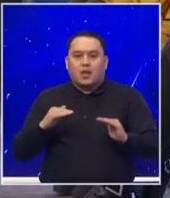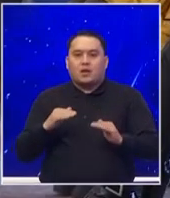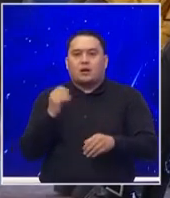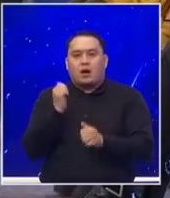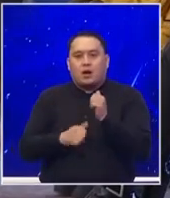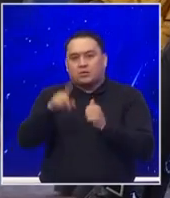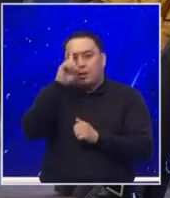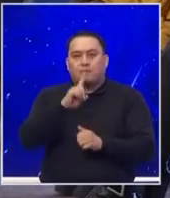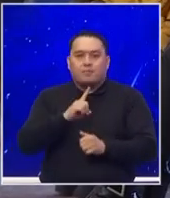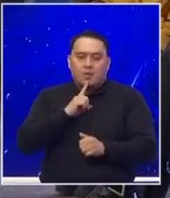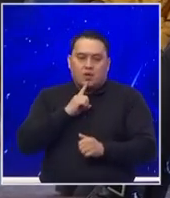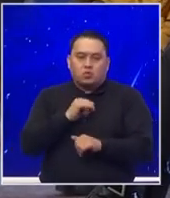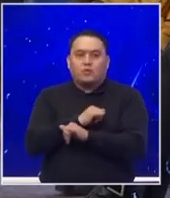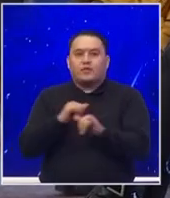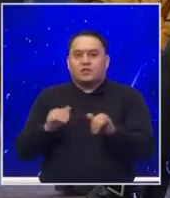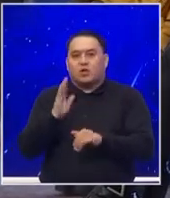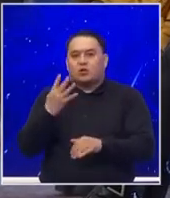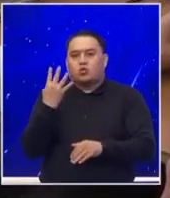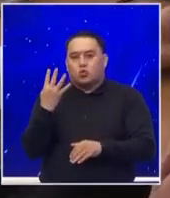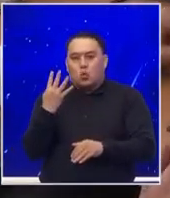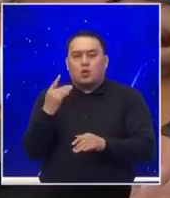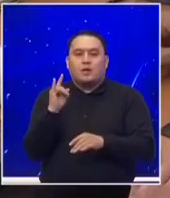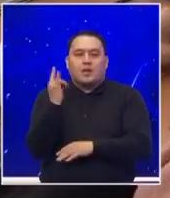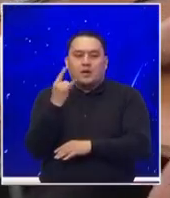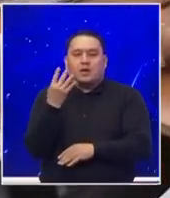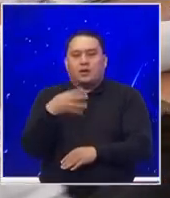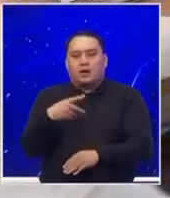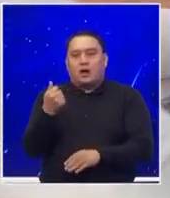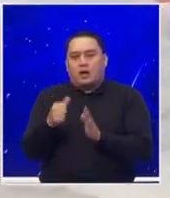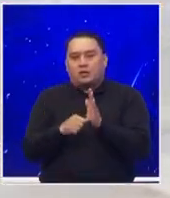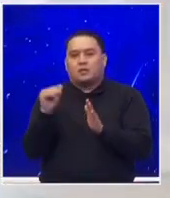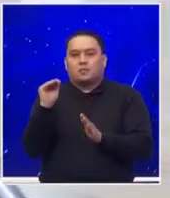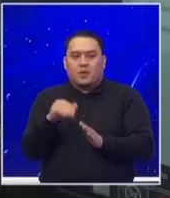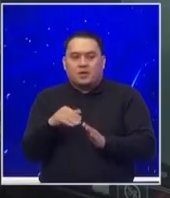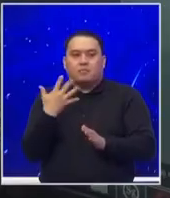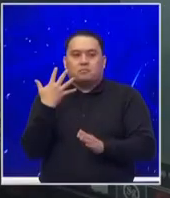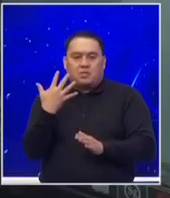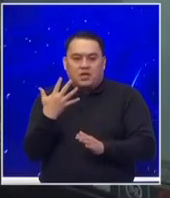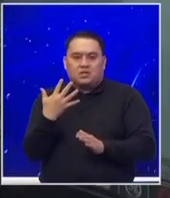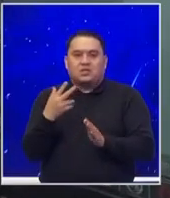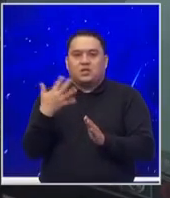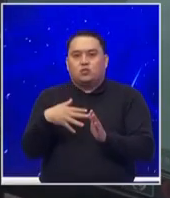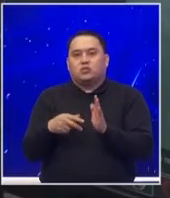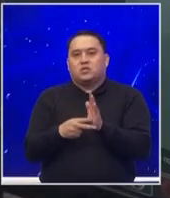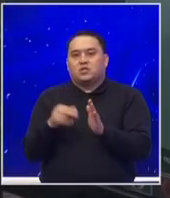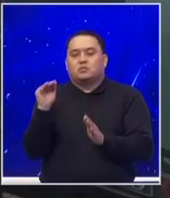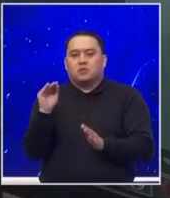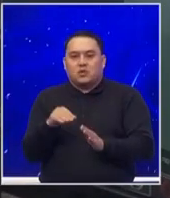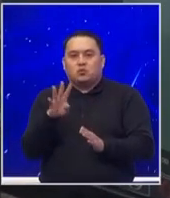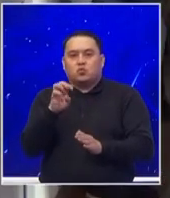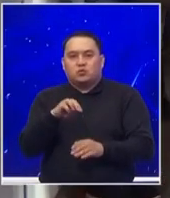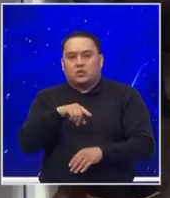ай сайынғы жәрдемақыда көбейтіледі. 4 балаға 46 700 теңге, 5 балаға 58 400